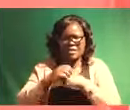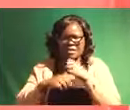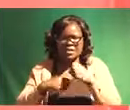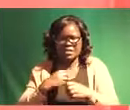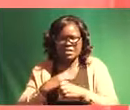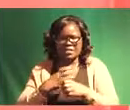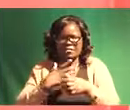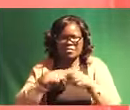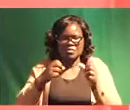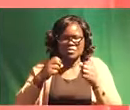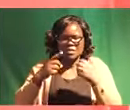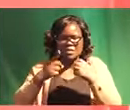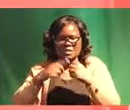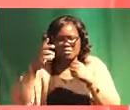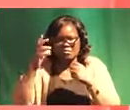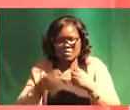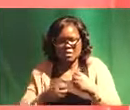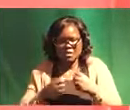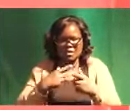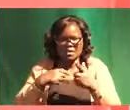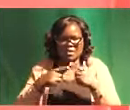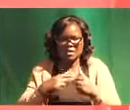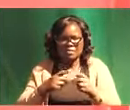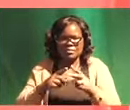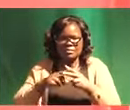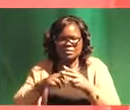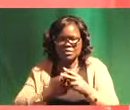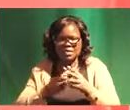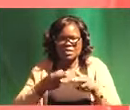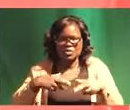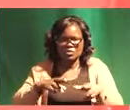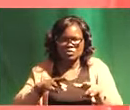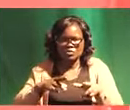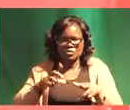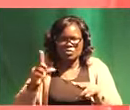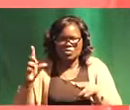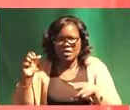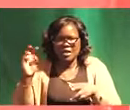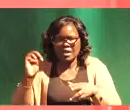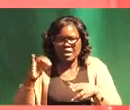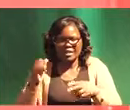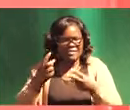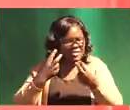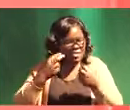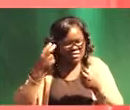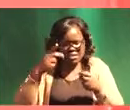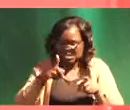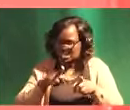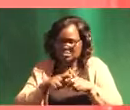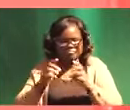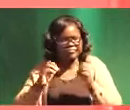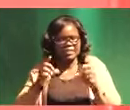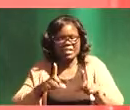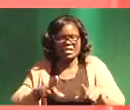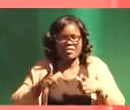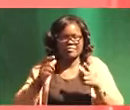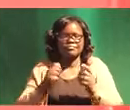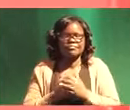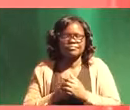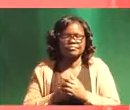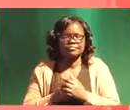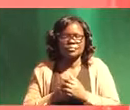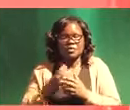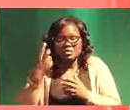Rais within 6 months anakuja kuzindua barabara aweke rami. Mimi sijaiona kitu kama hiyo maisha yangu yote.